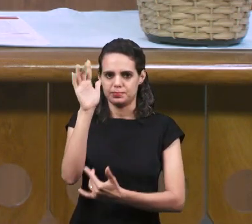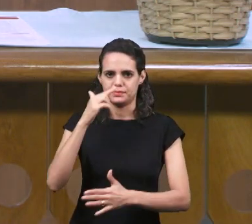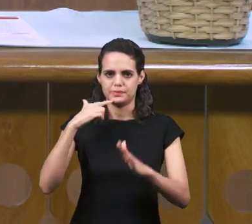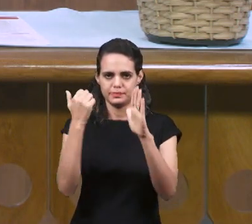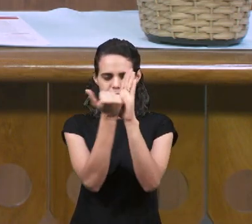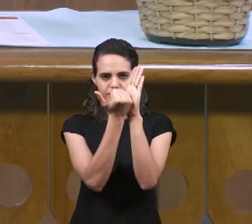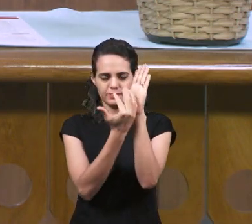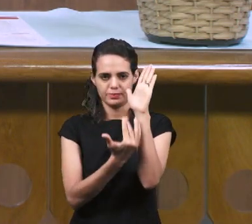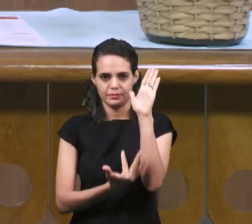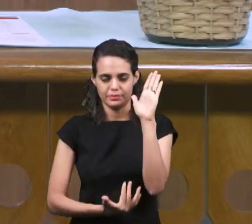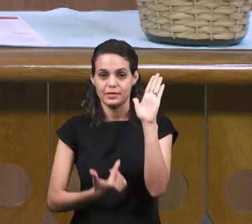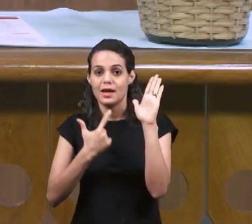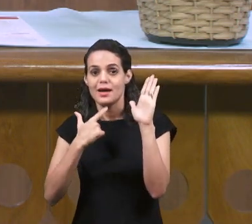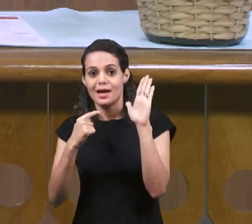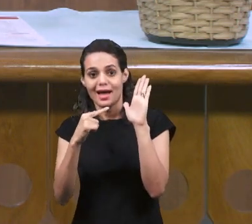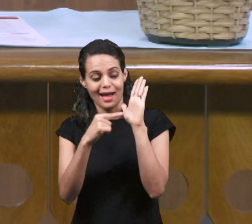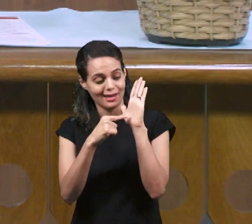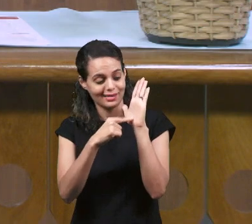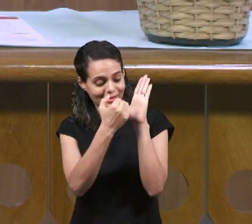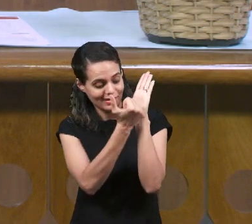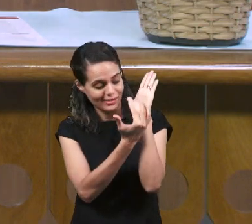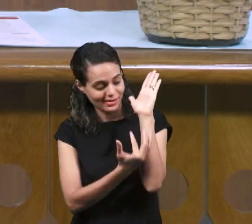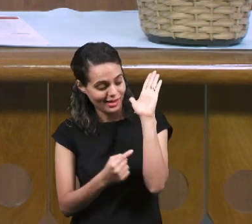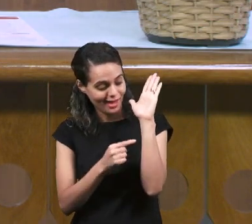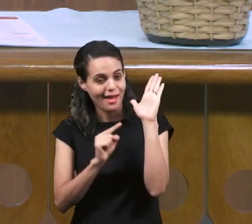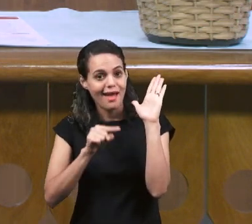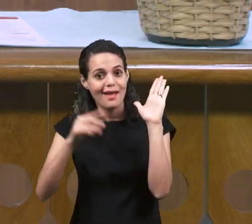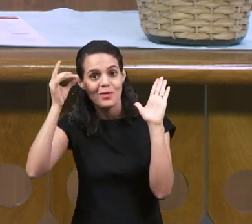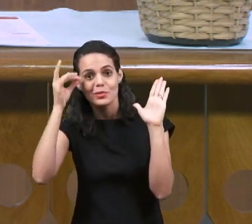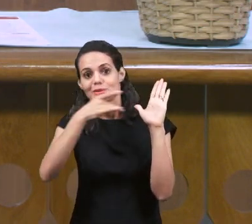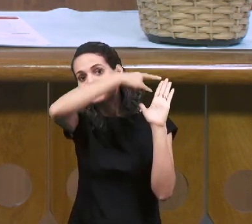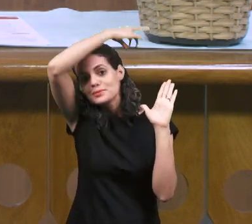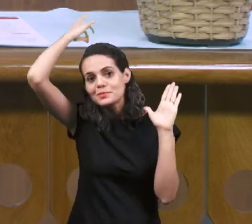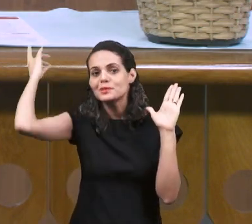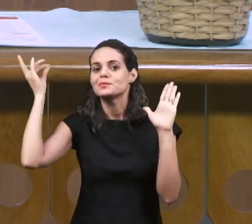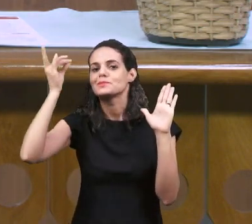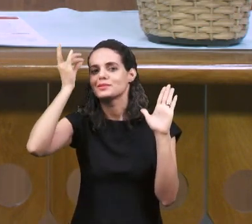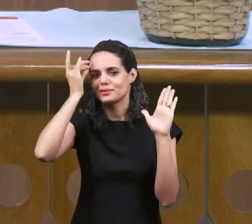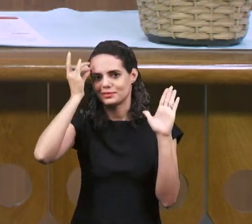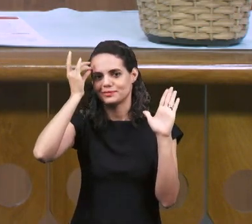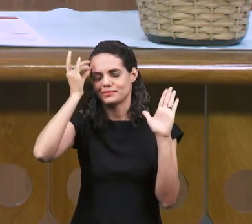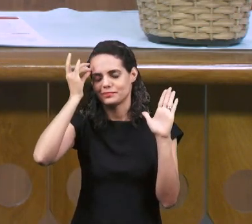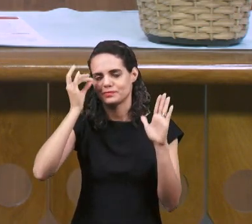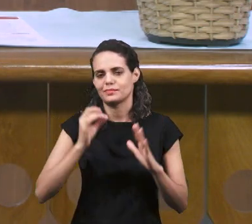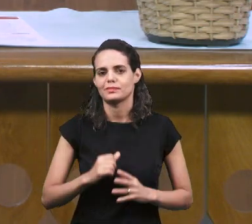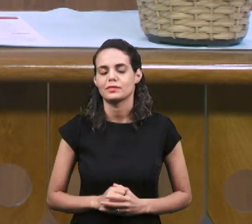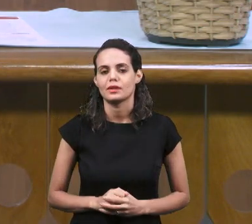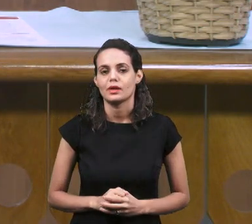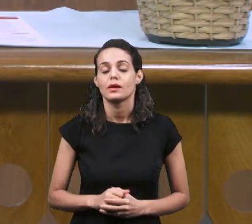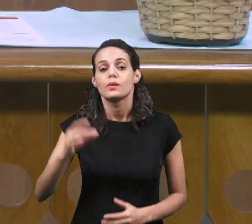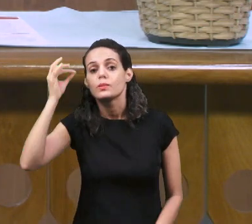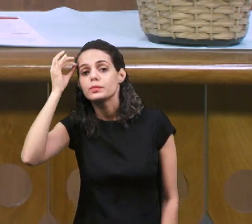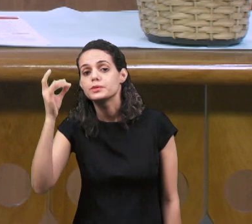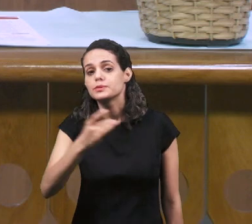le Saint-Esprit, quand il entre dans notre vie, nous sommes maintenant,